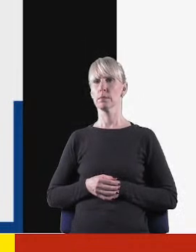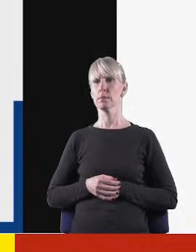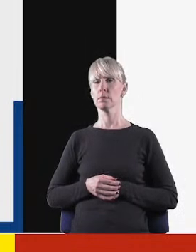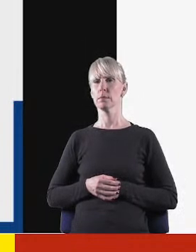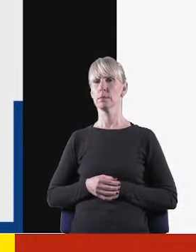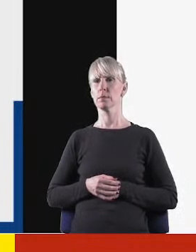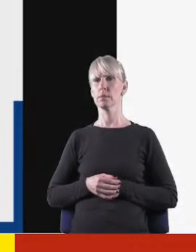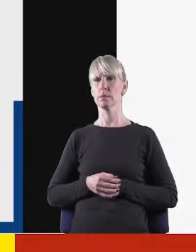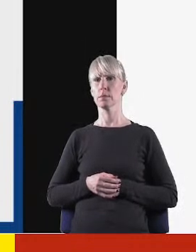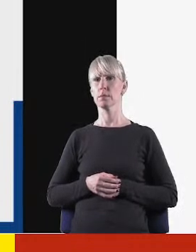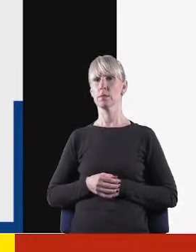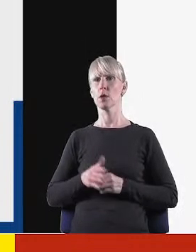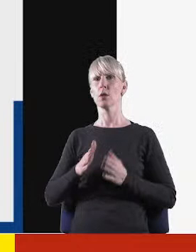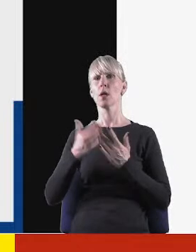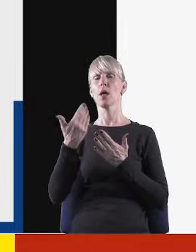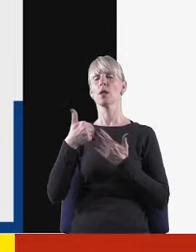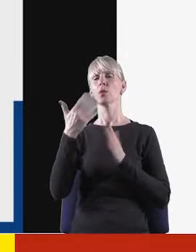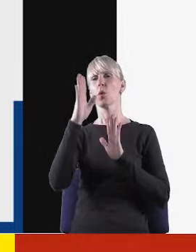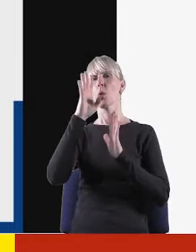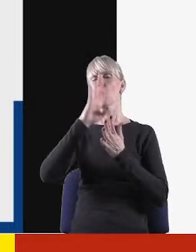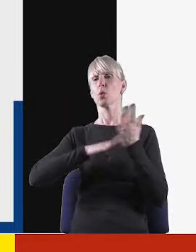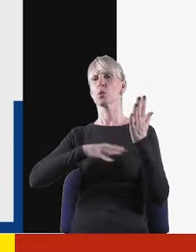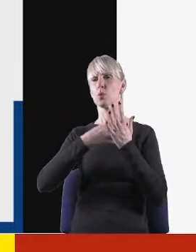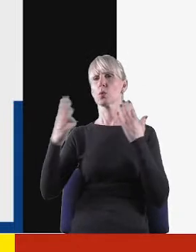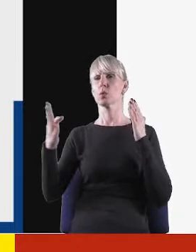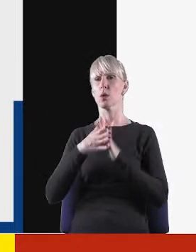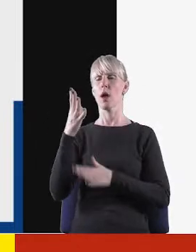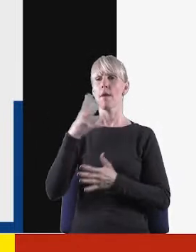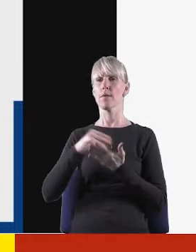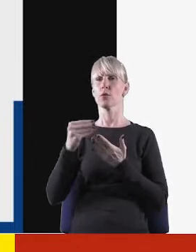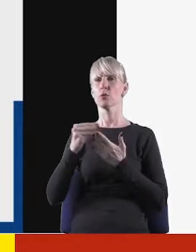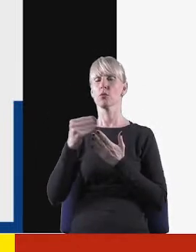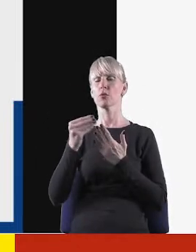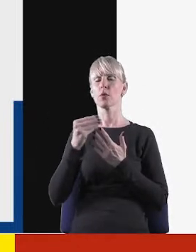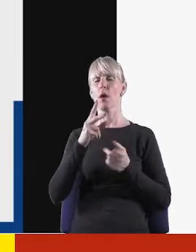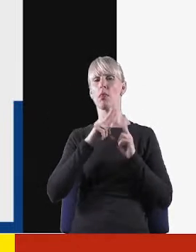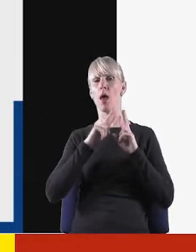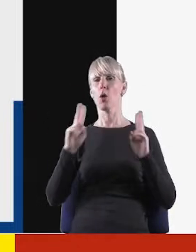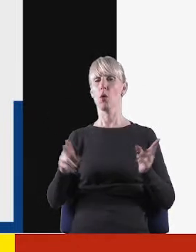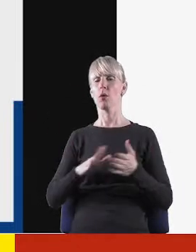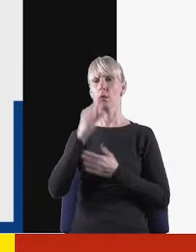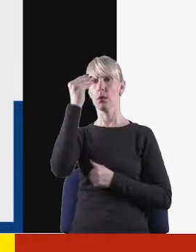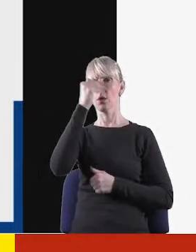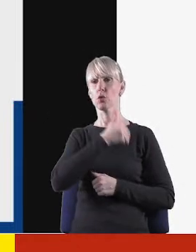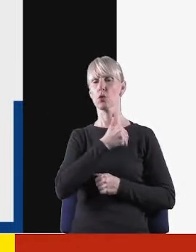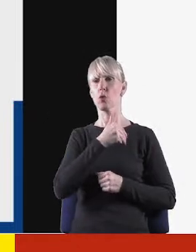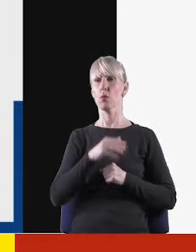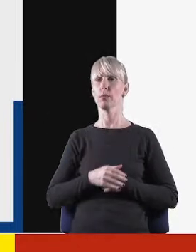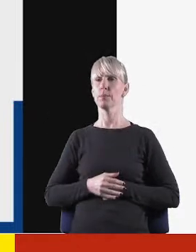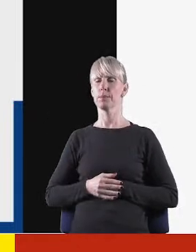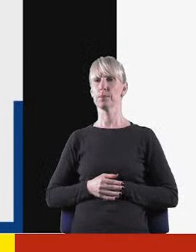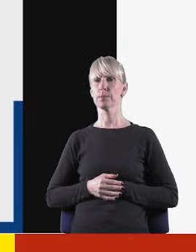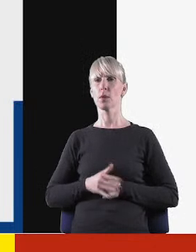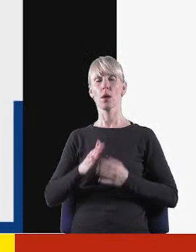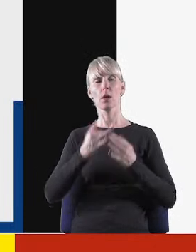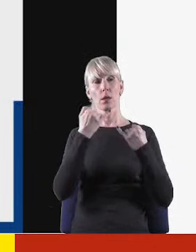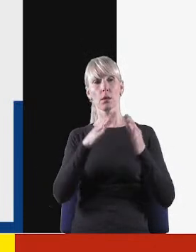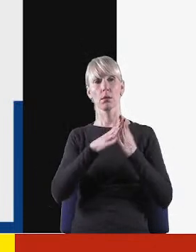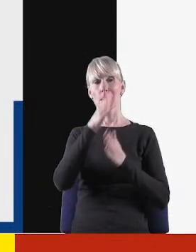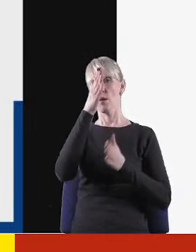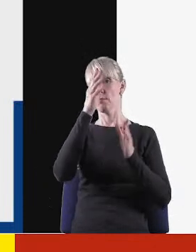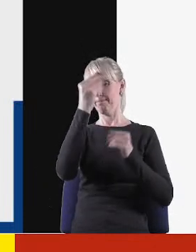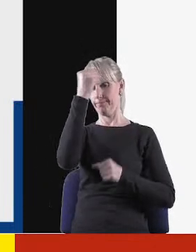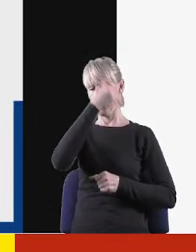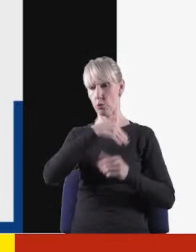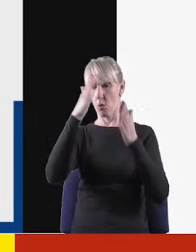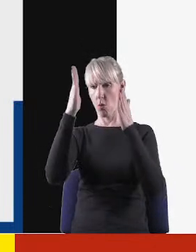uwypukla strukturę wydatków na konkretne szkoły. Jeśli chodzi o bursy i internat,